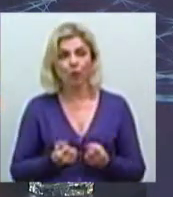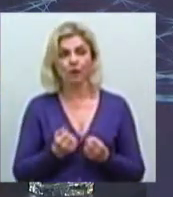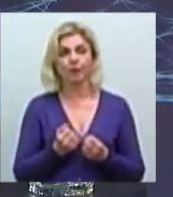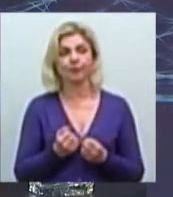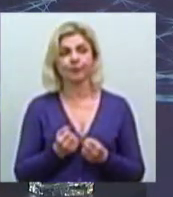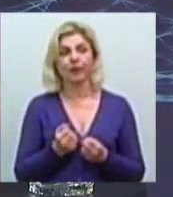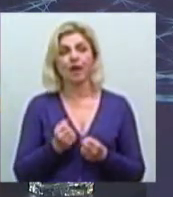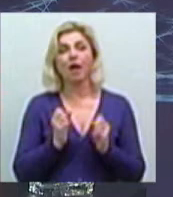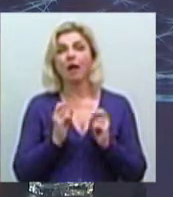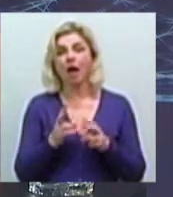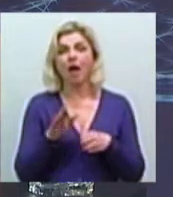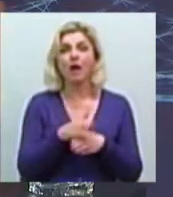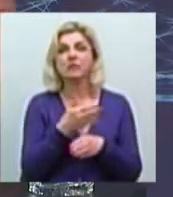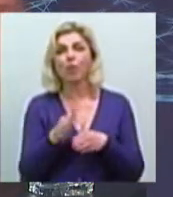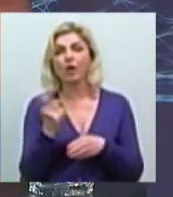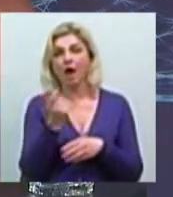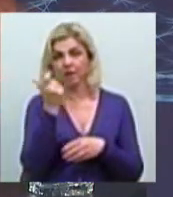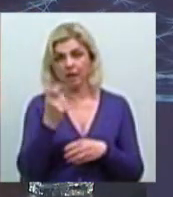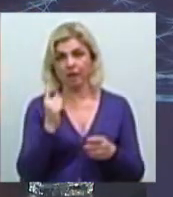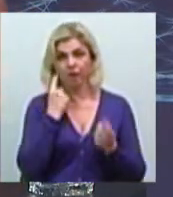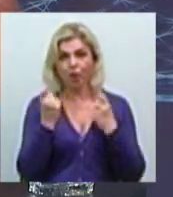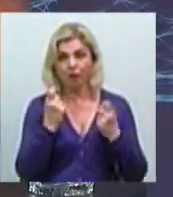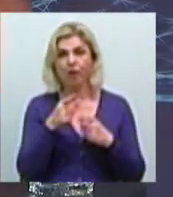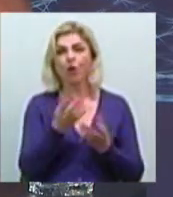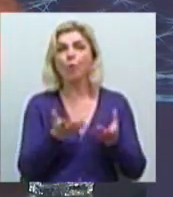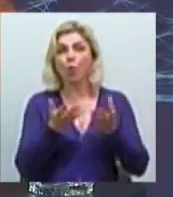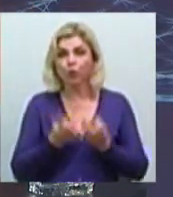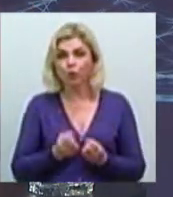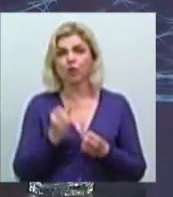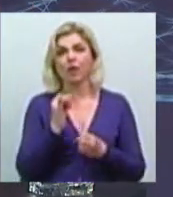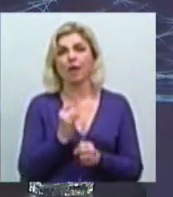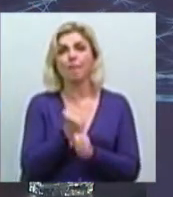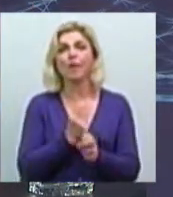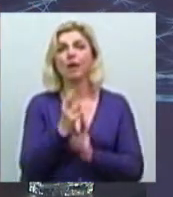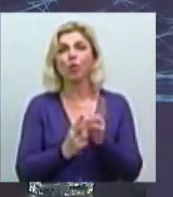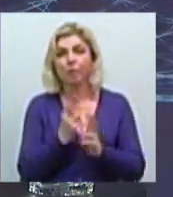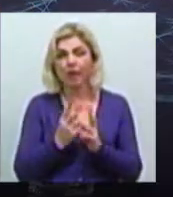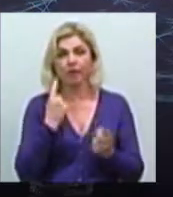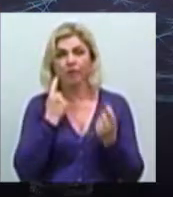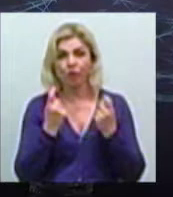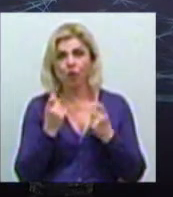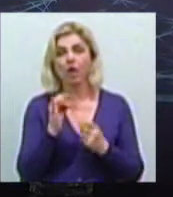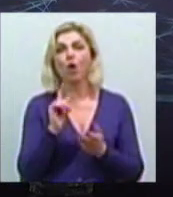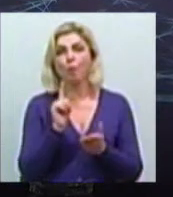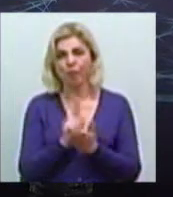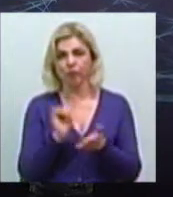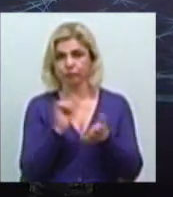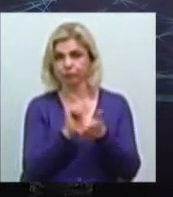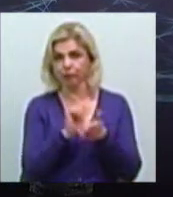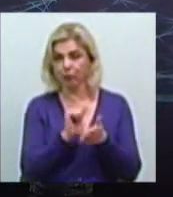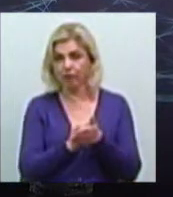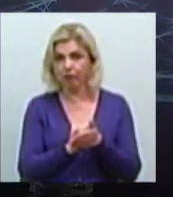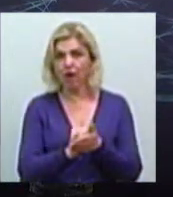розпорядника інформації. Вони отримують інформацію, переробляють і утворюють нову інформацію, яку повинні публікувати.